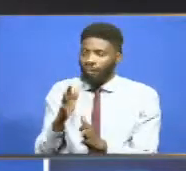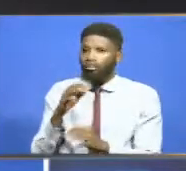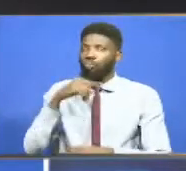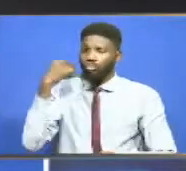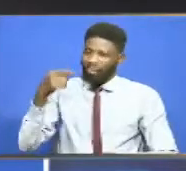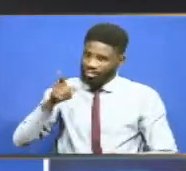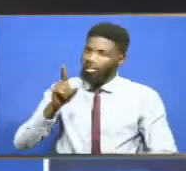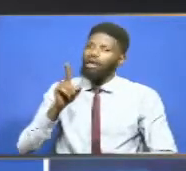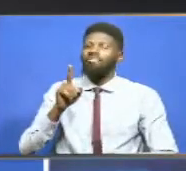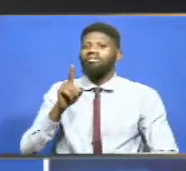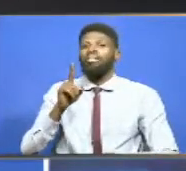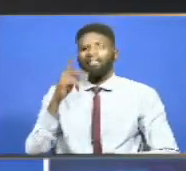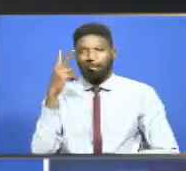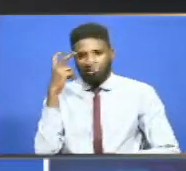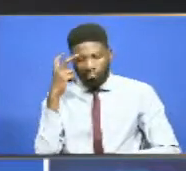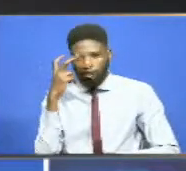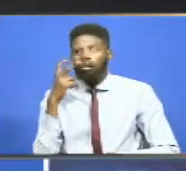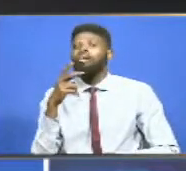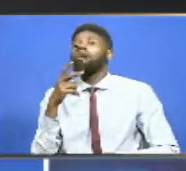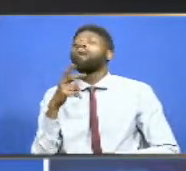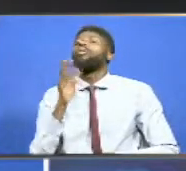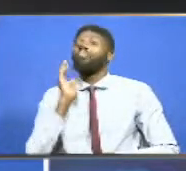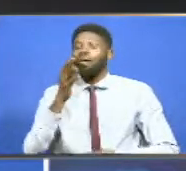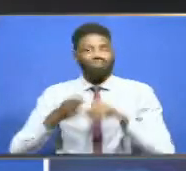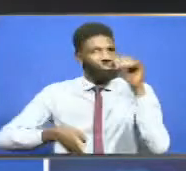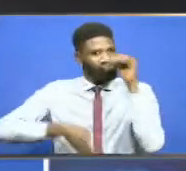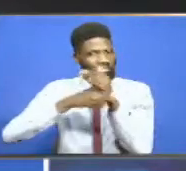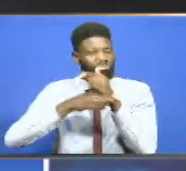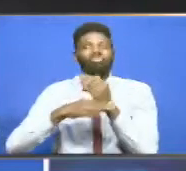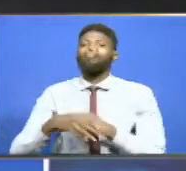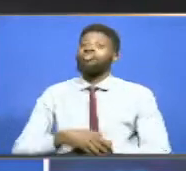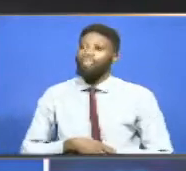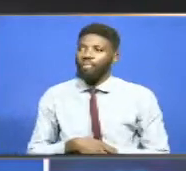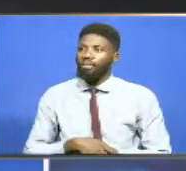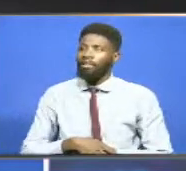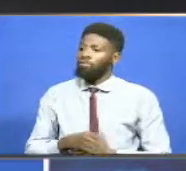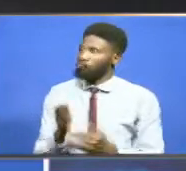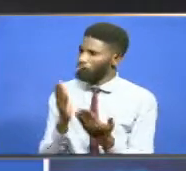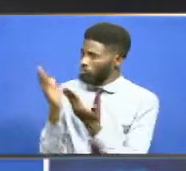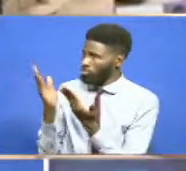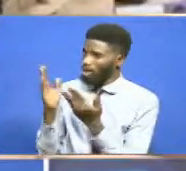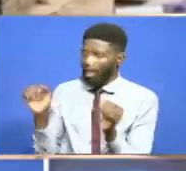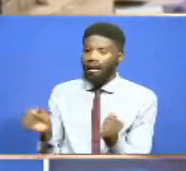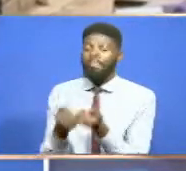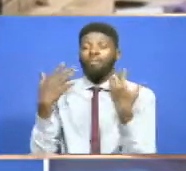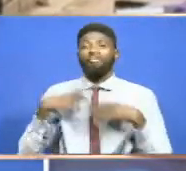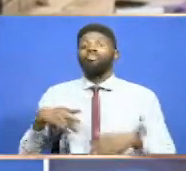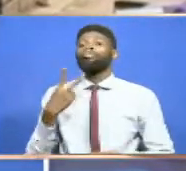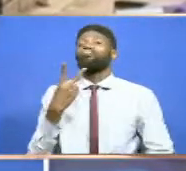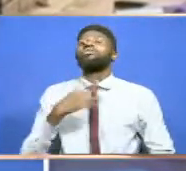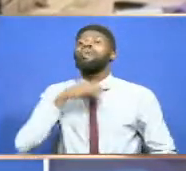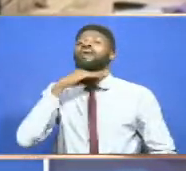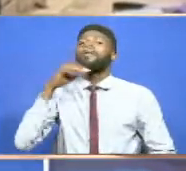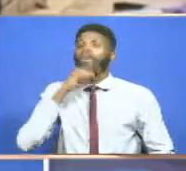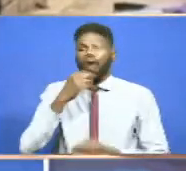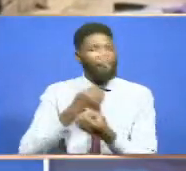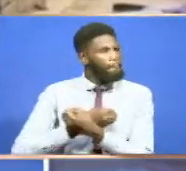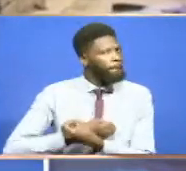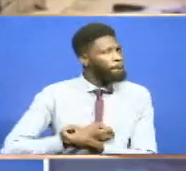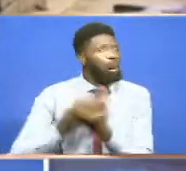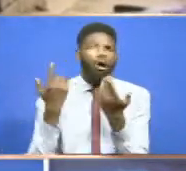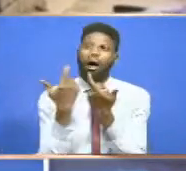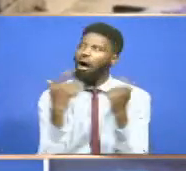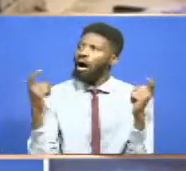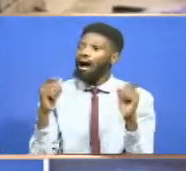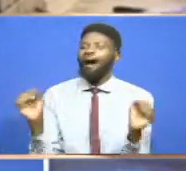habari za kijasusi ili kulipiza kisasi shambulizi hilo lililosababisha vifo vya watu wawili. Mlipuko mkubwa ulitokea katika